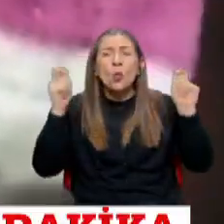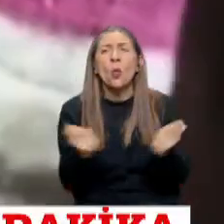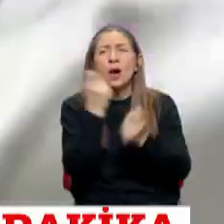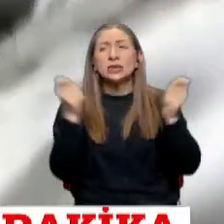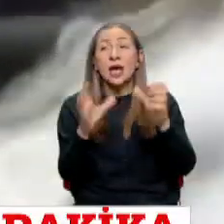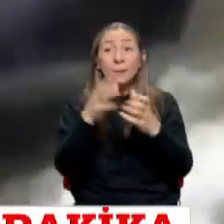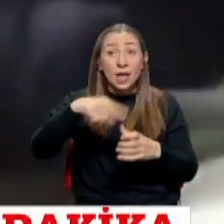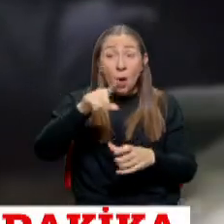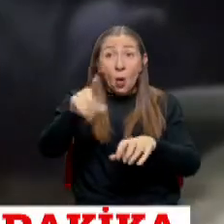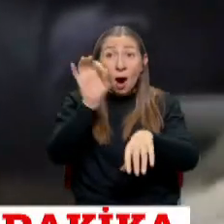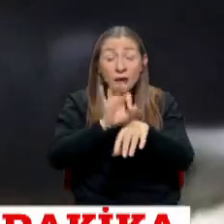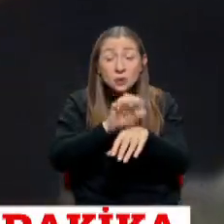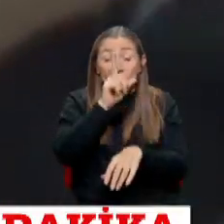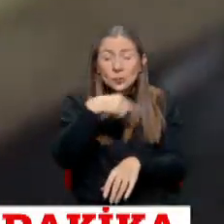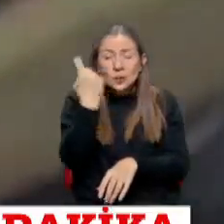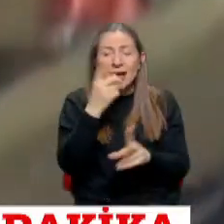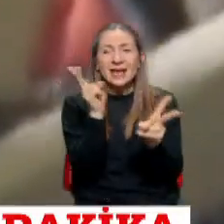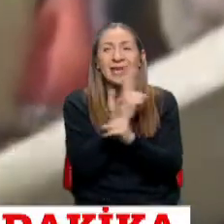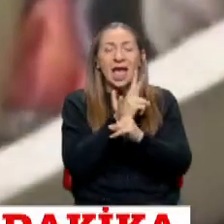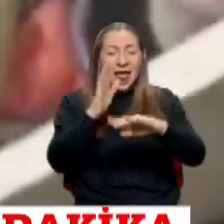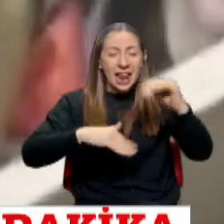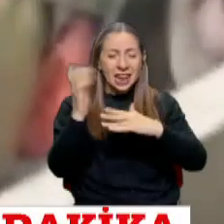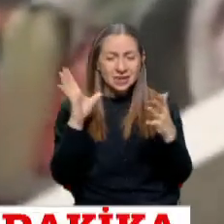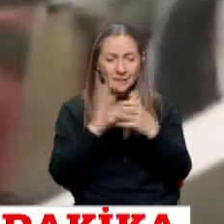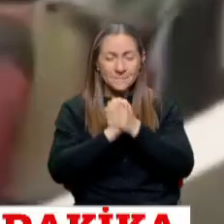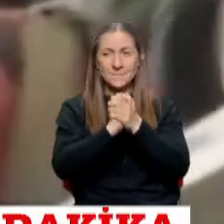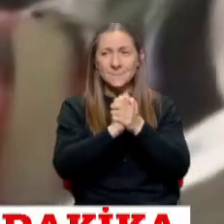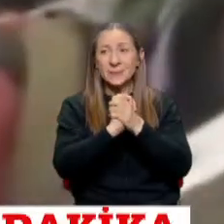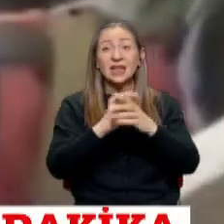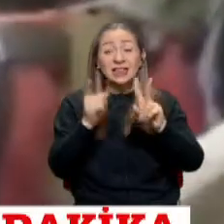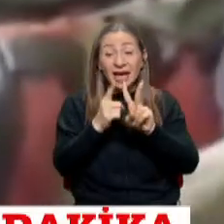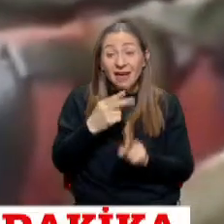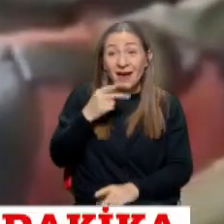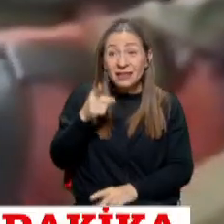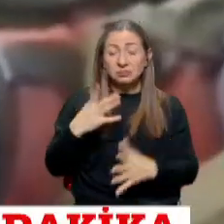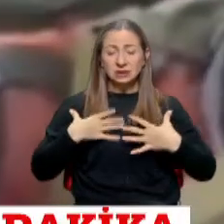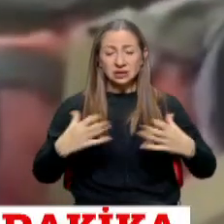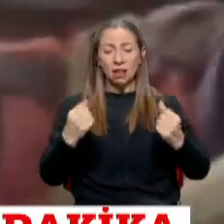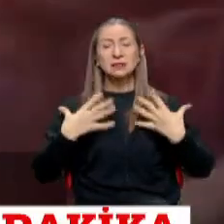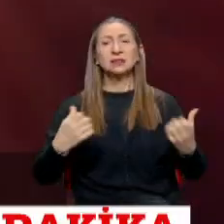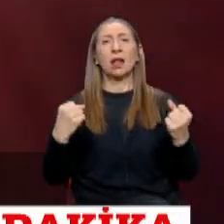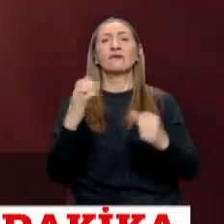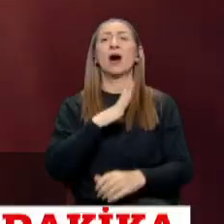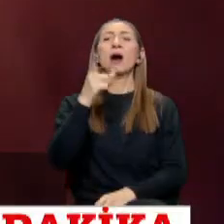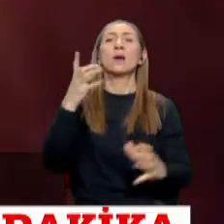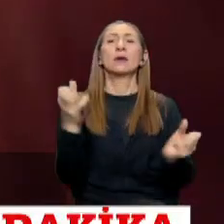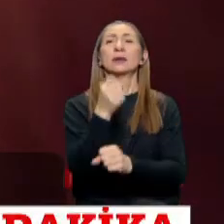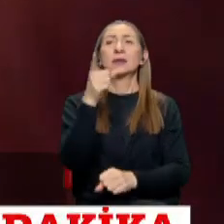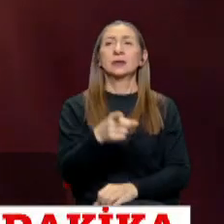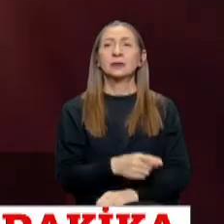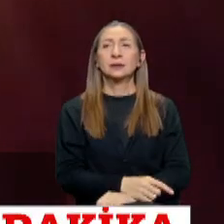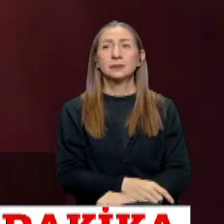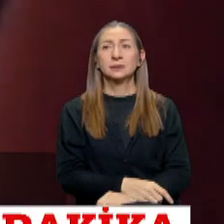gösterdi ekipler. O an yüzler güldü, eller kenetlendi. Nahide Umam sağ ve sağlıklıydı. Nahide abla